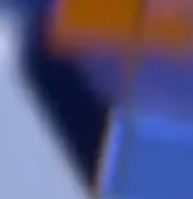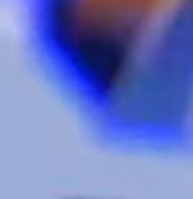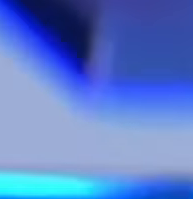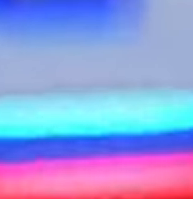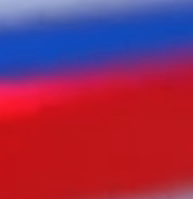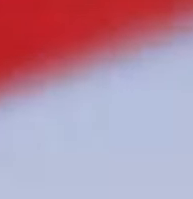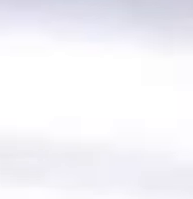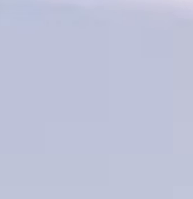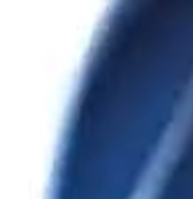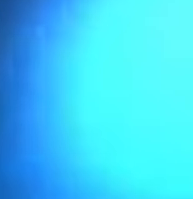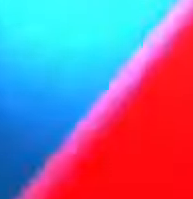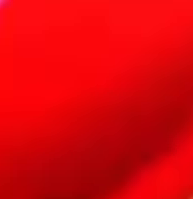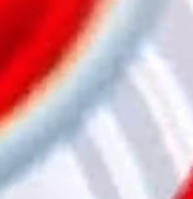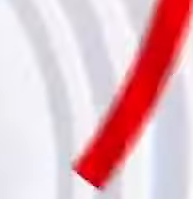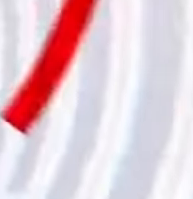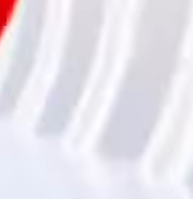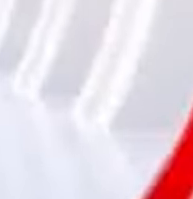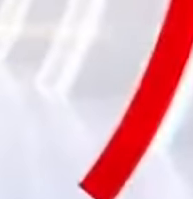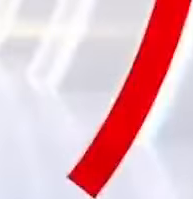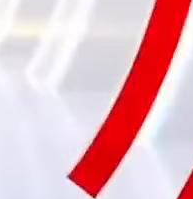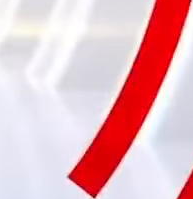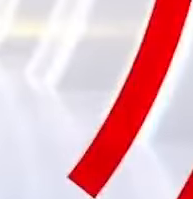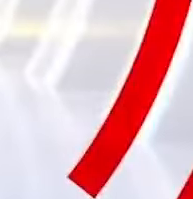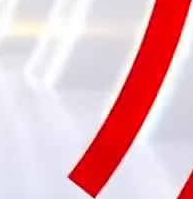State of the Nation.